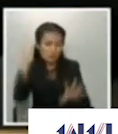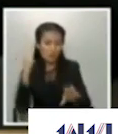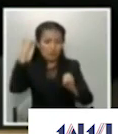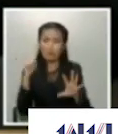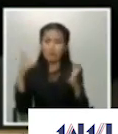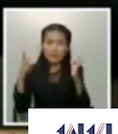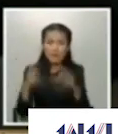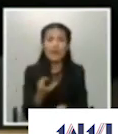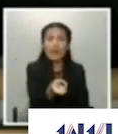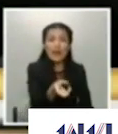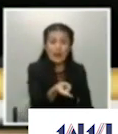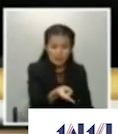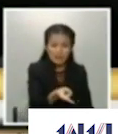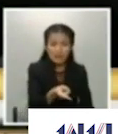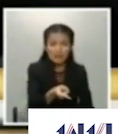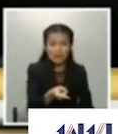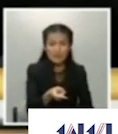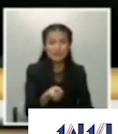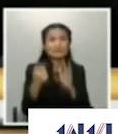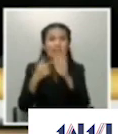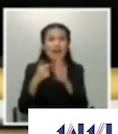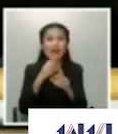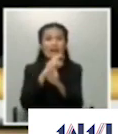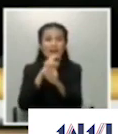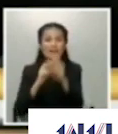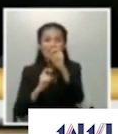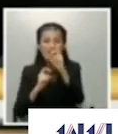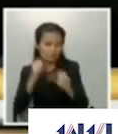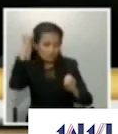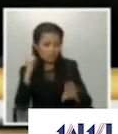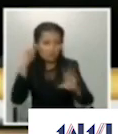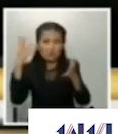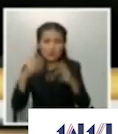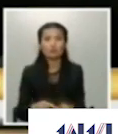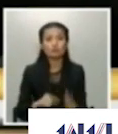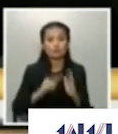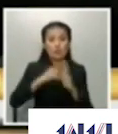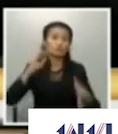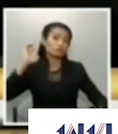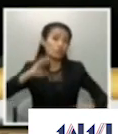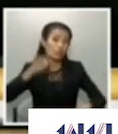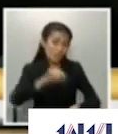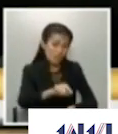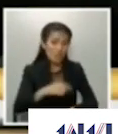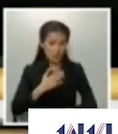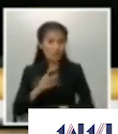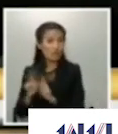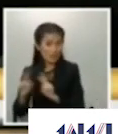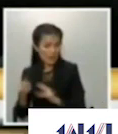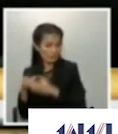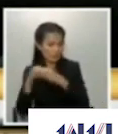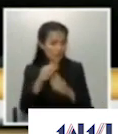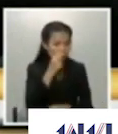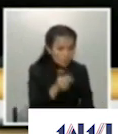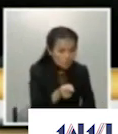ข้าวอินทรีย์ตั้งแต่เบื้องต้นที่จังหวัดลพบุรีที่อำเภอท่าวุ้งเราพาคณะกรรมการไปดูว่